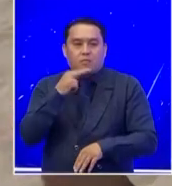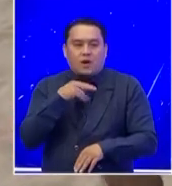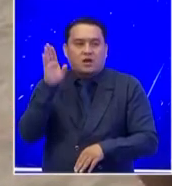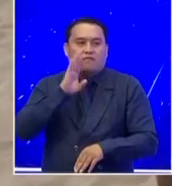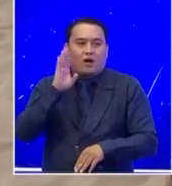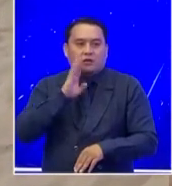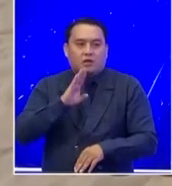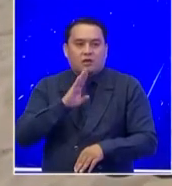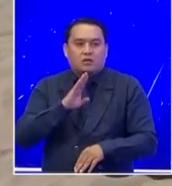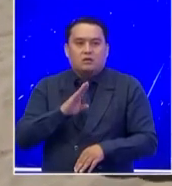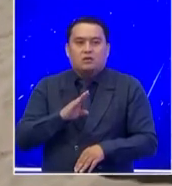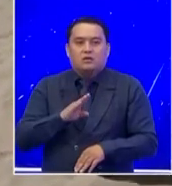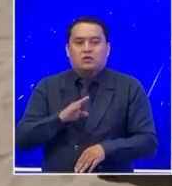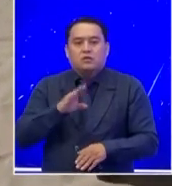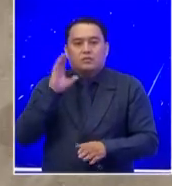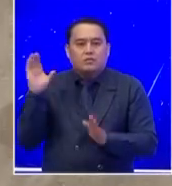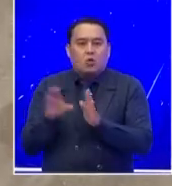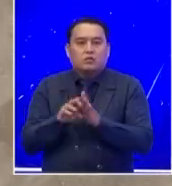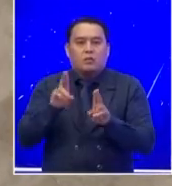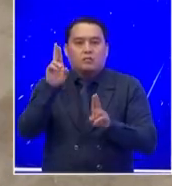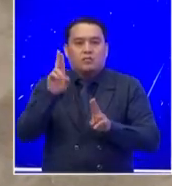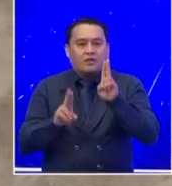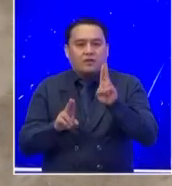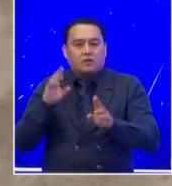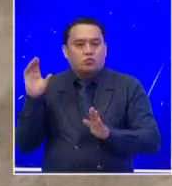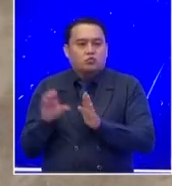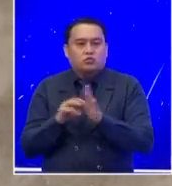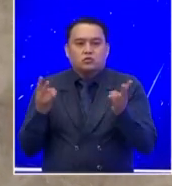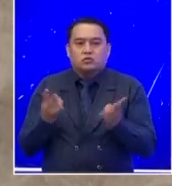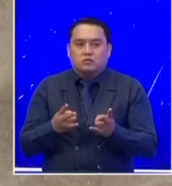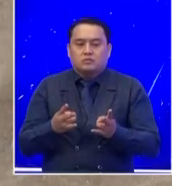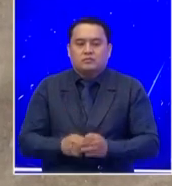воде, будьте осторожны, соблюдайте правила. Вы тоже будете.